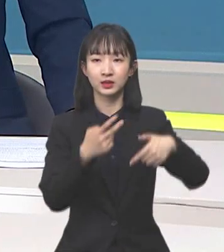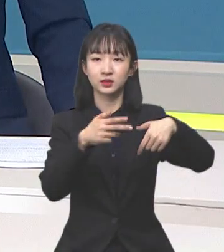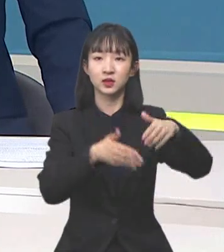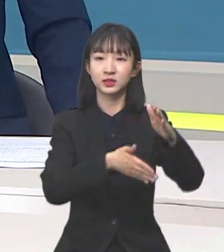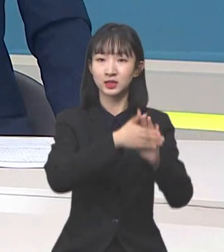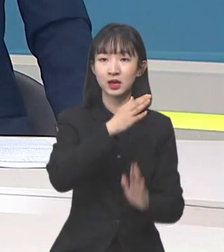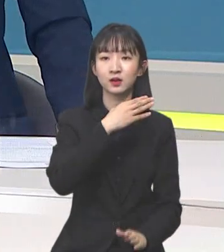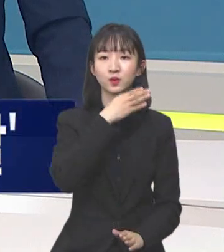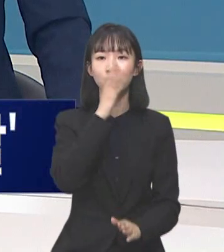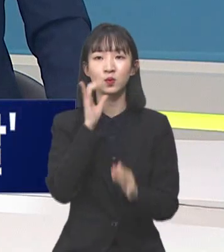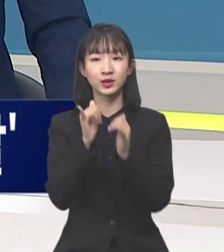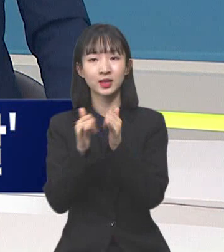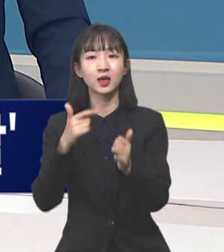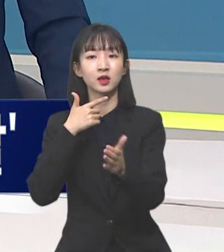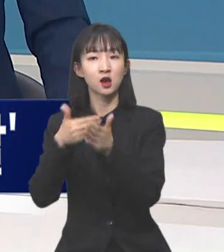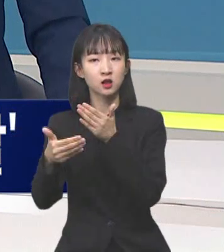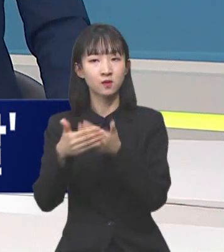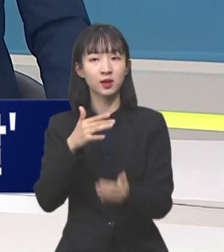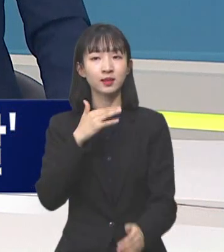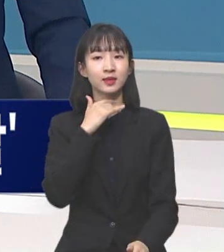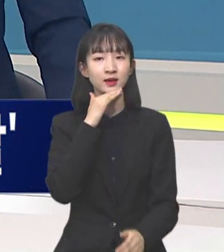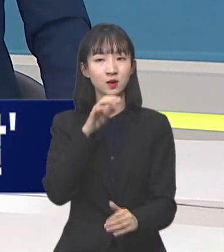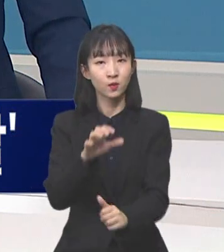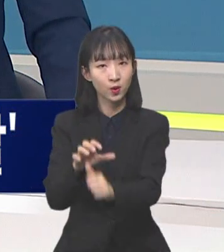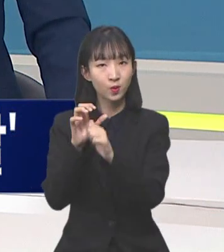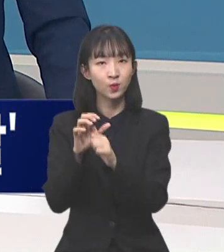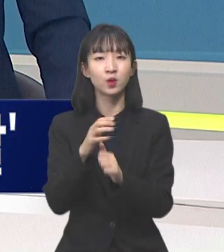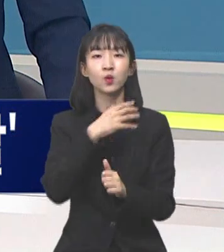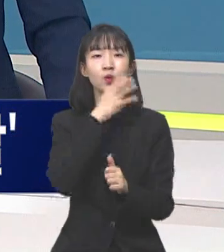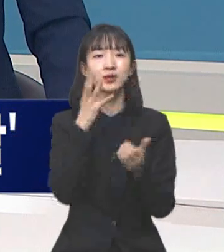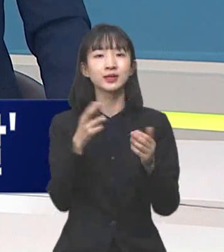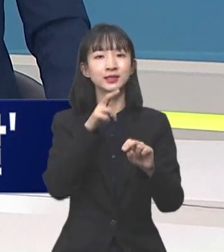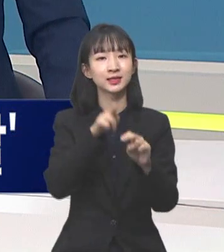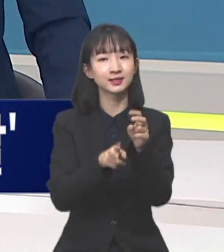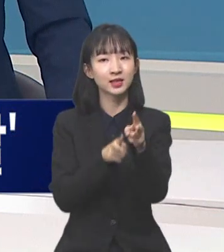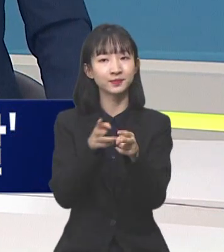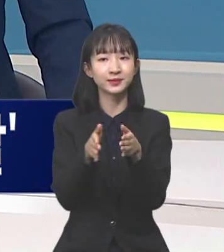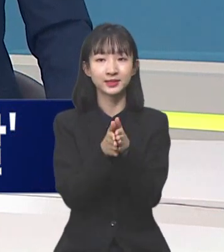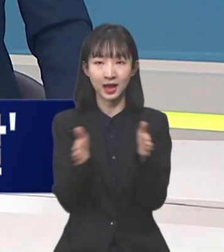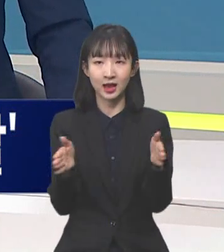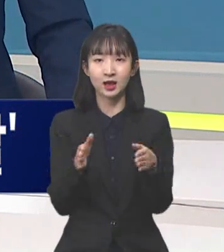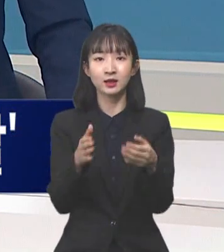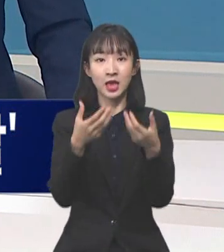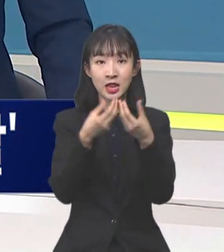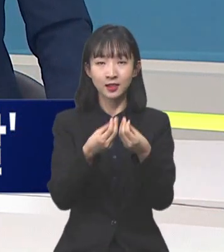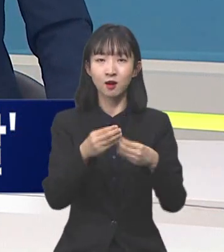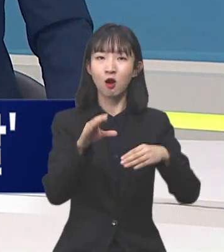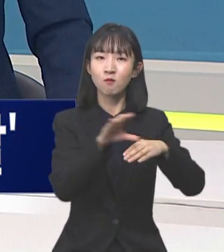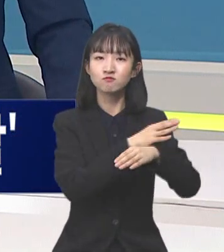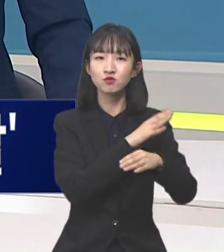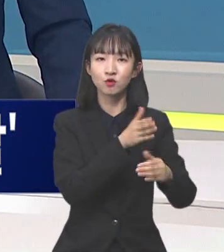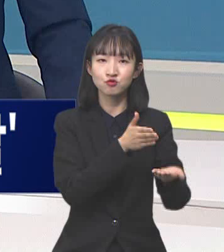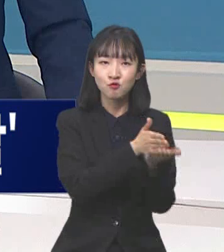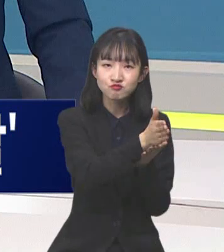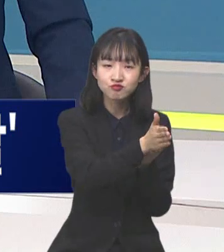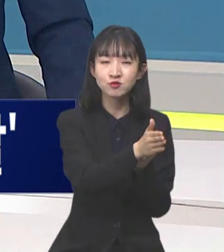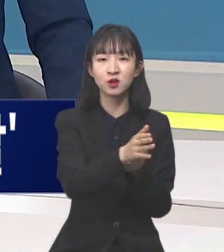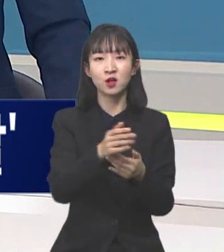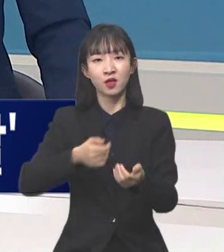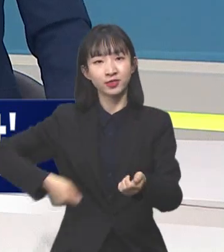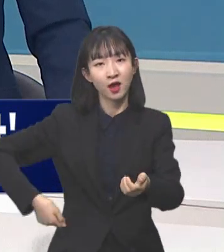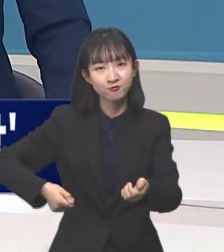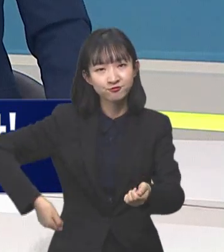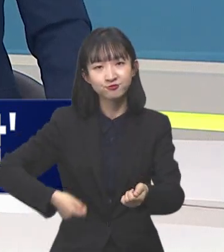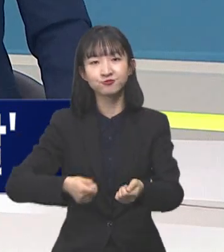인천시가 어르신들의 경력과 연륜을 활용한 노인일자리 사업을 시작합니다 컴퓨터 전문가 부터 담 9점 가까 제 자신의